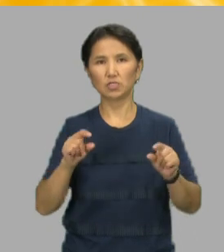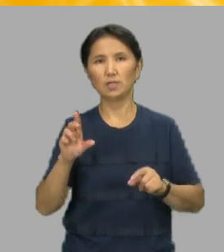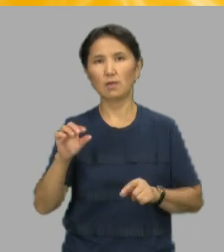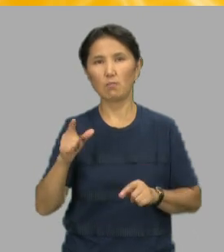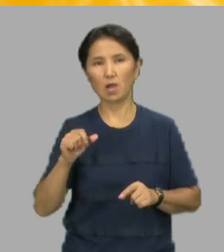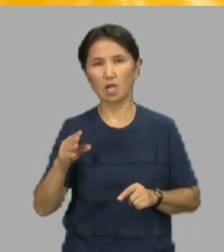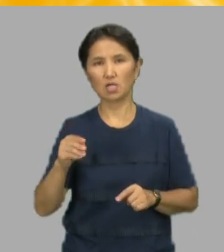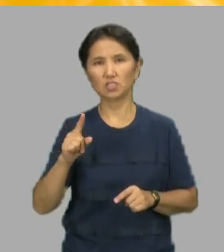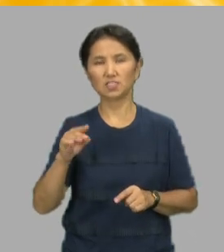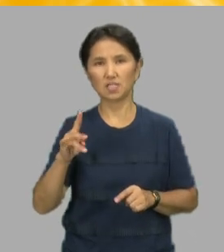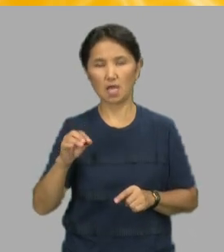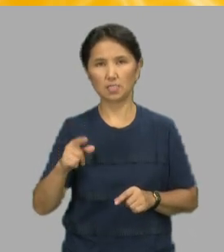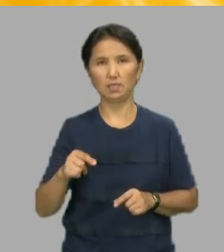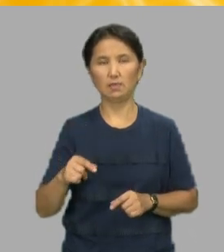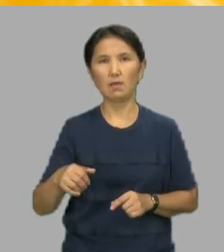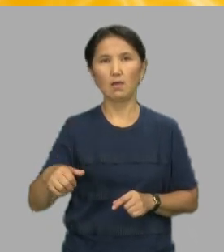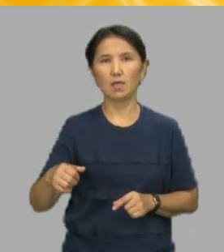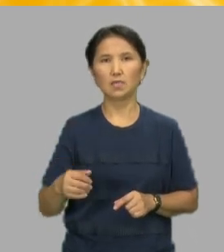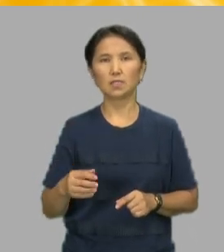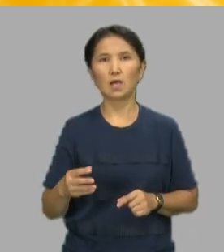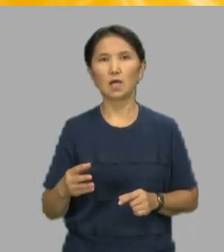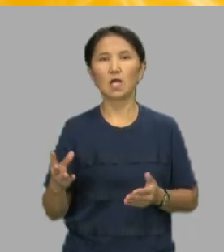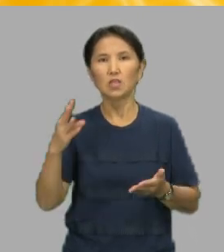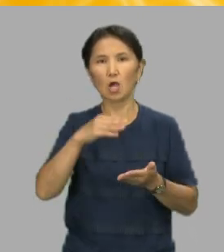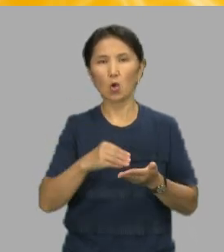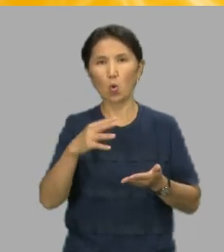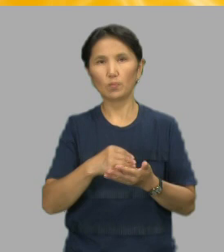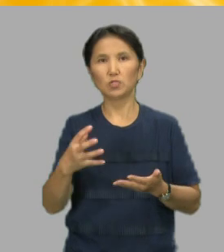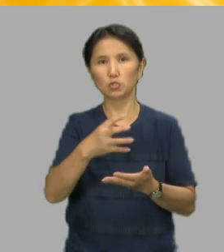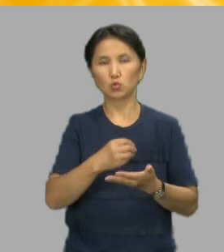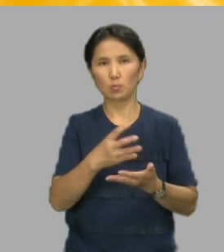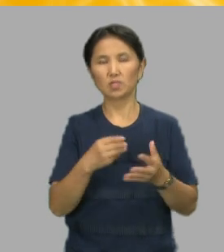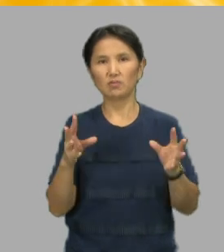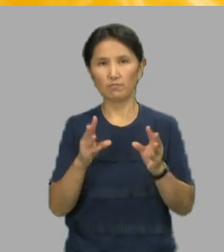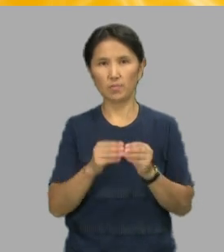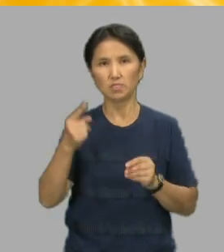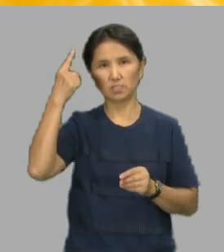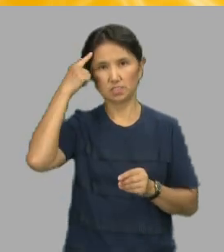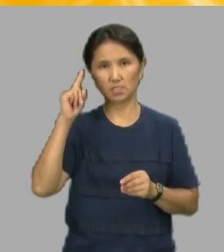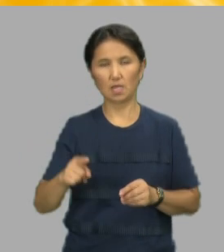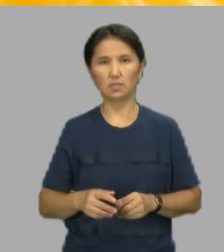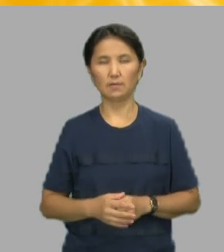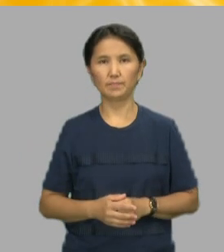знаний. Это накопленные, собранные вместе знания.